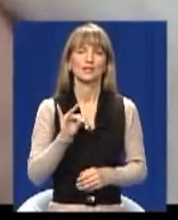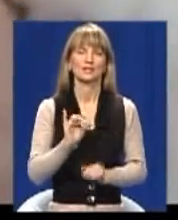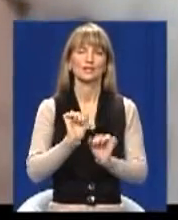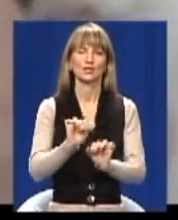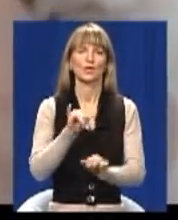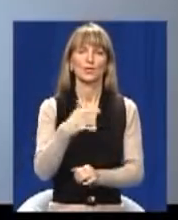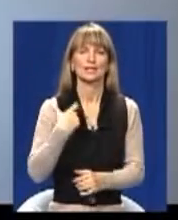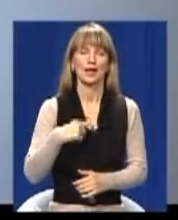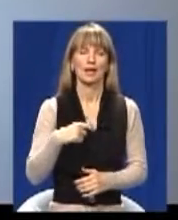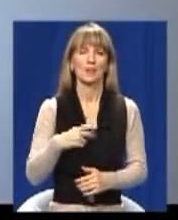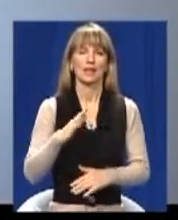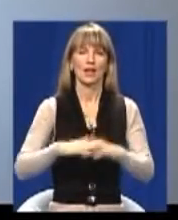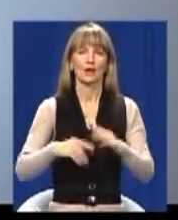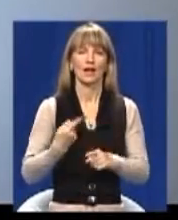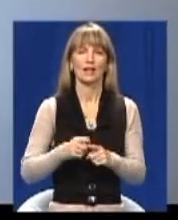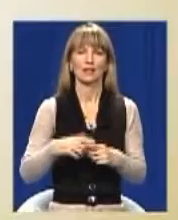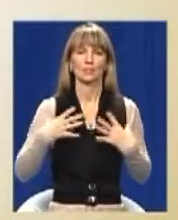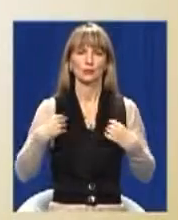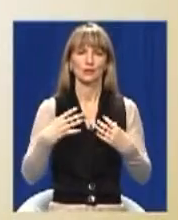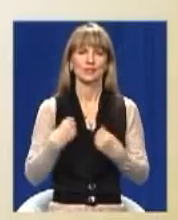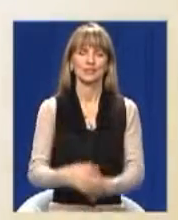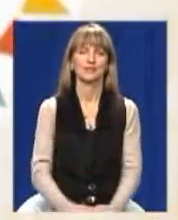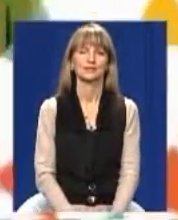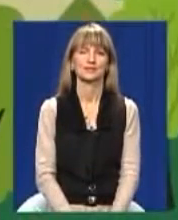прихистіть у себе на руках цих пухнастиків.